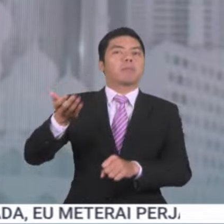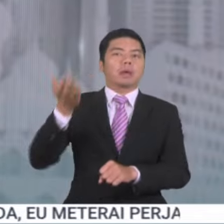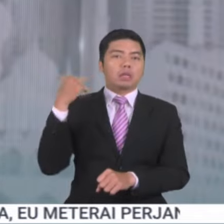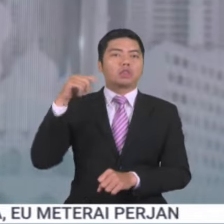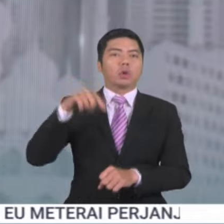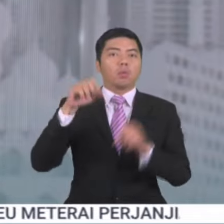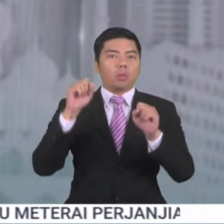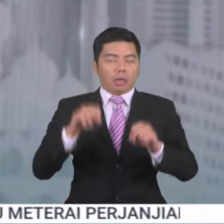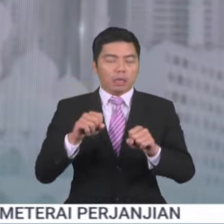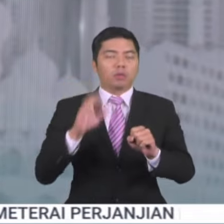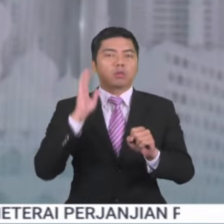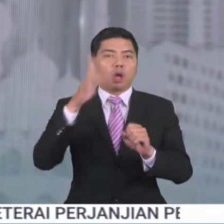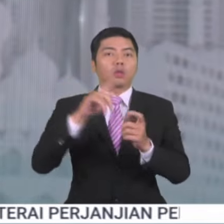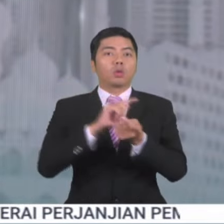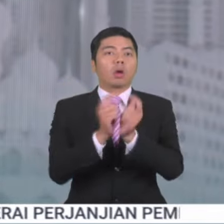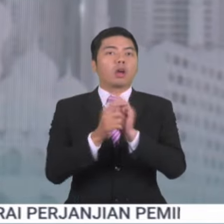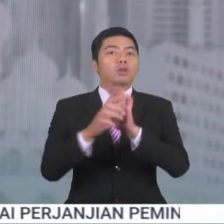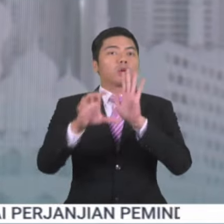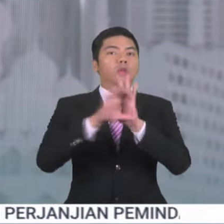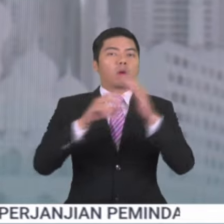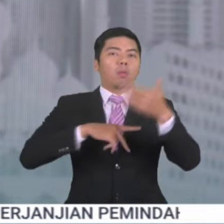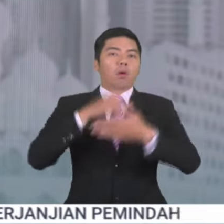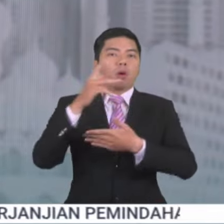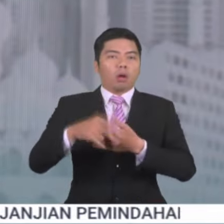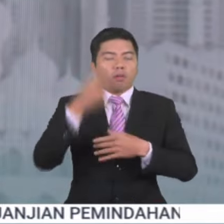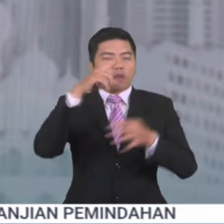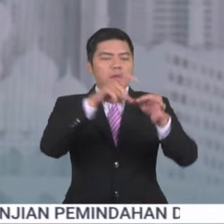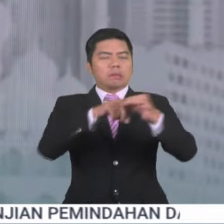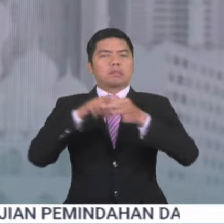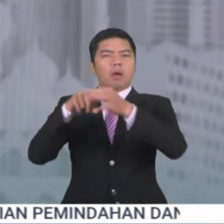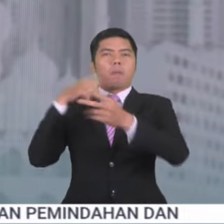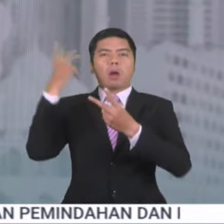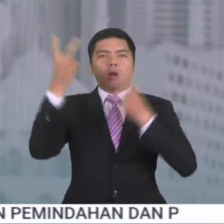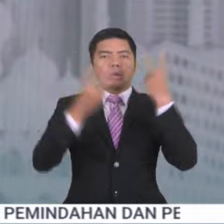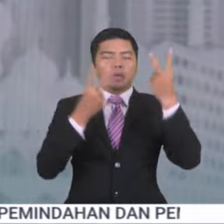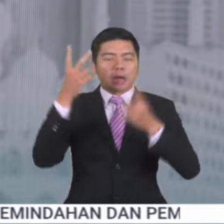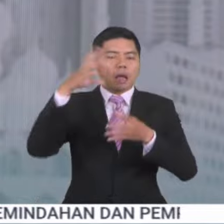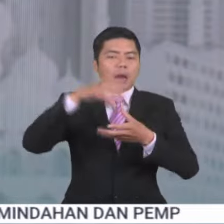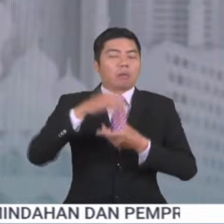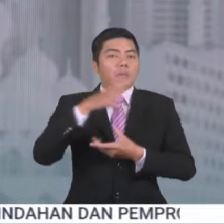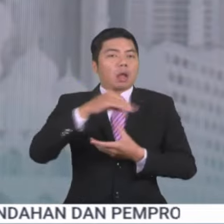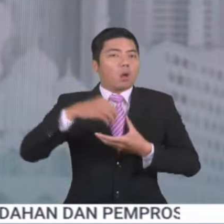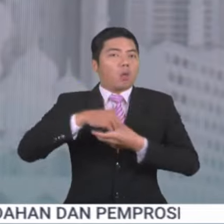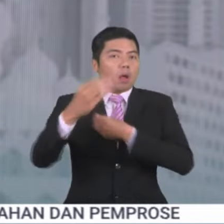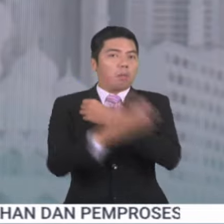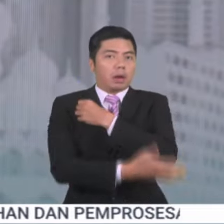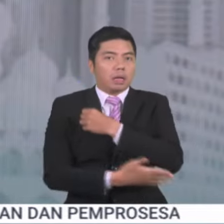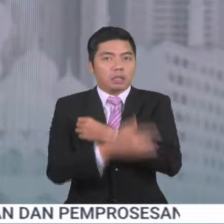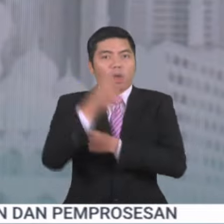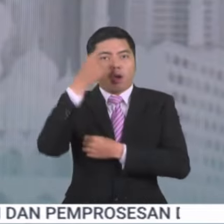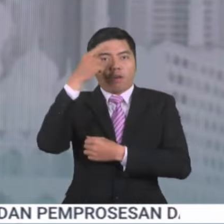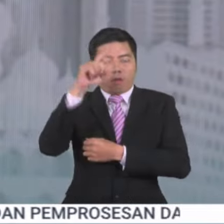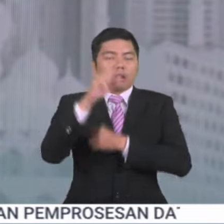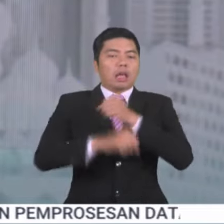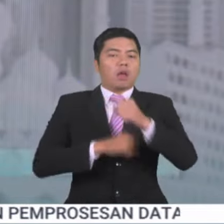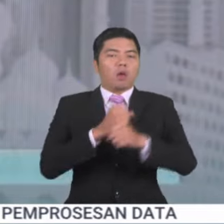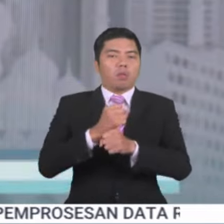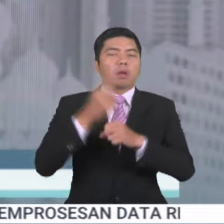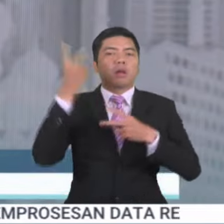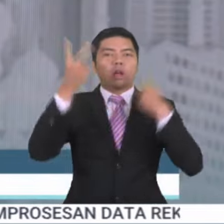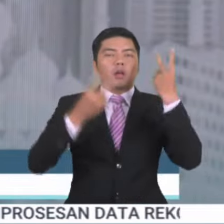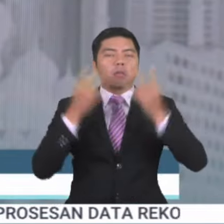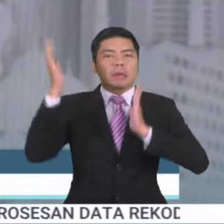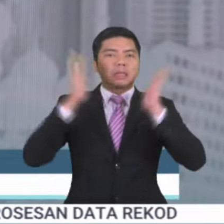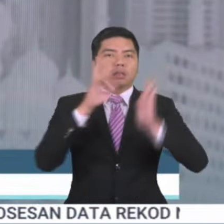Ia juga boleh dijadikan sebagai salah satu program bagi menarik pelancong dalam dan luar negara sempena Tahun Melawat Malaysia